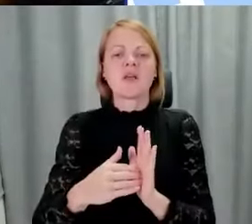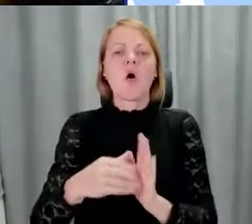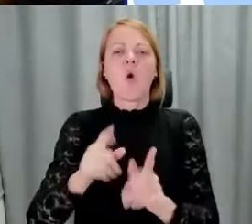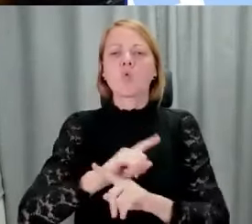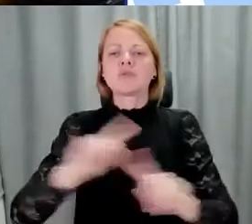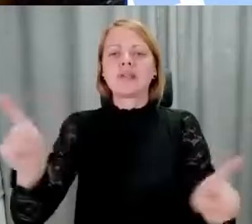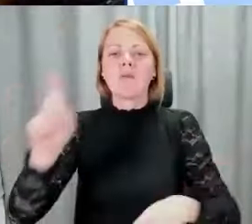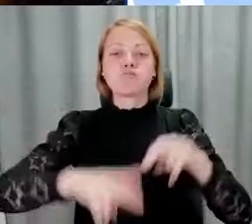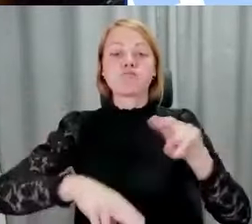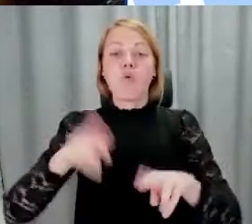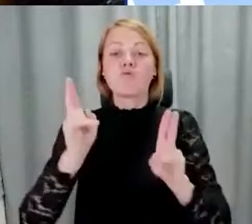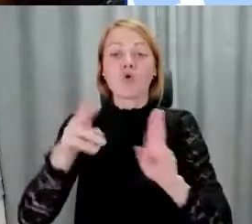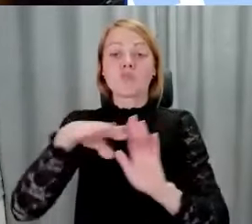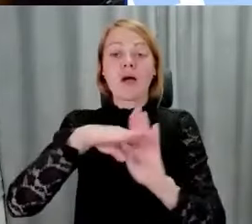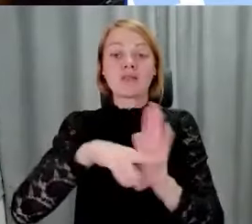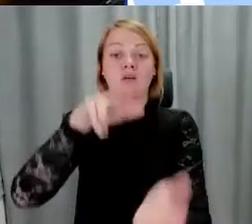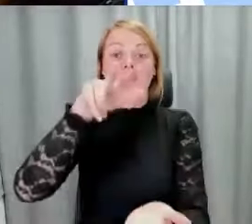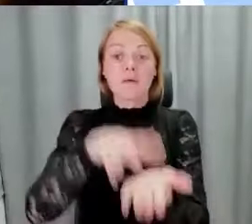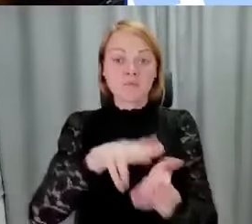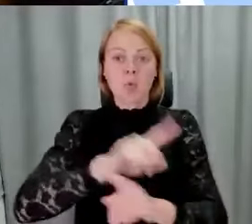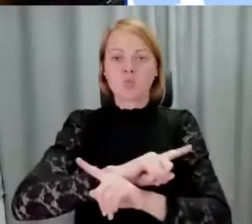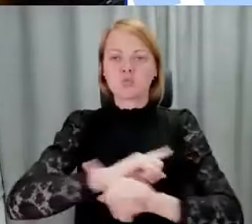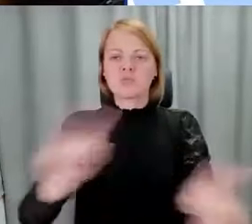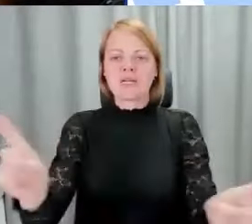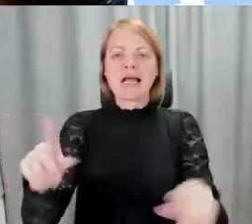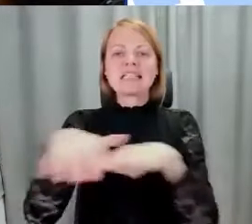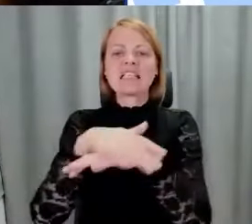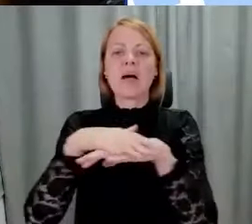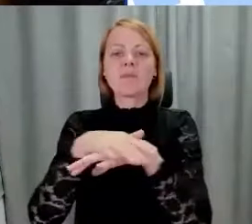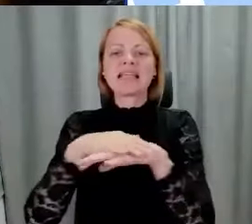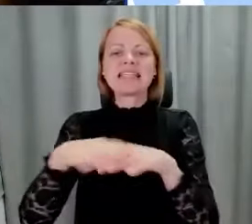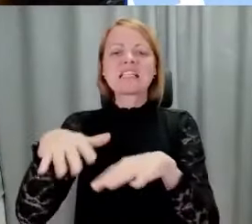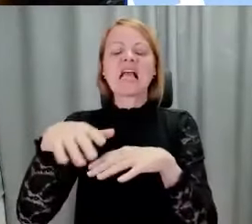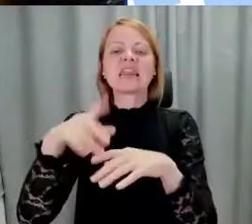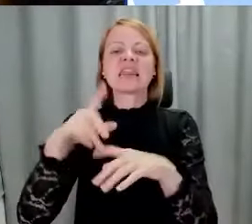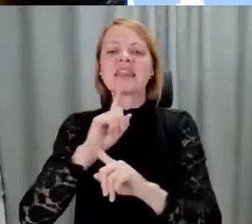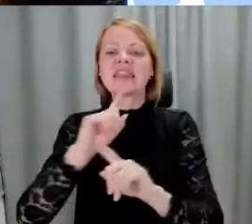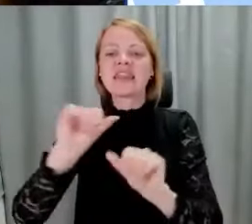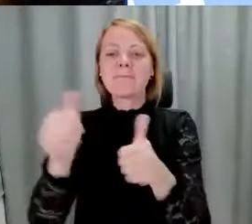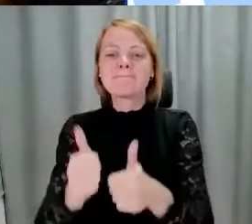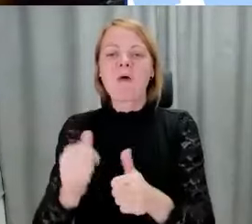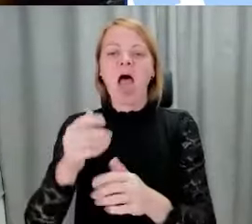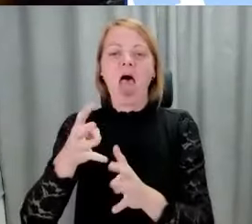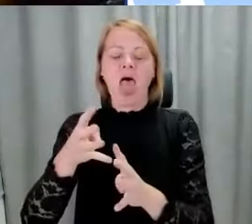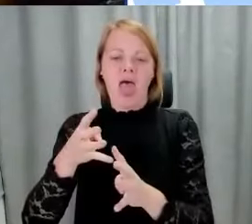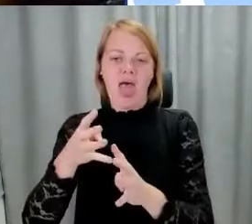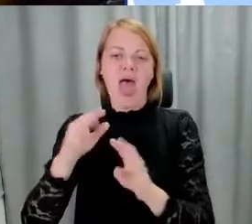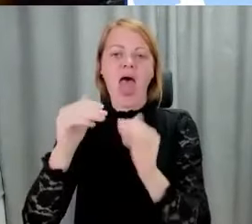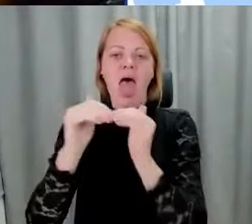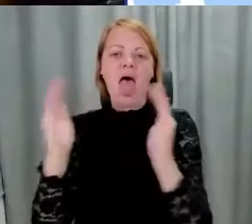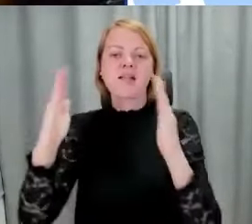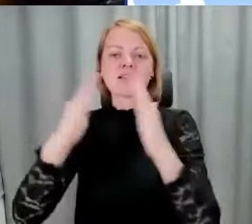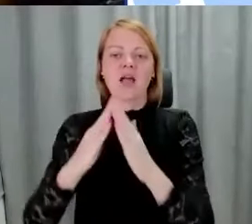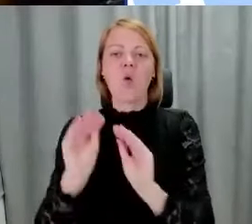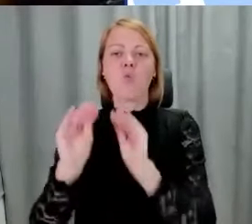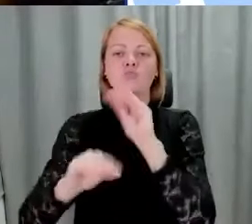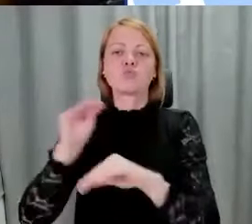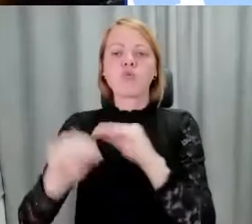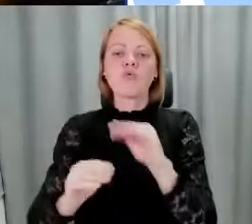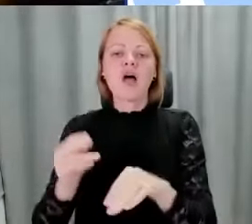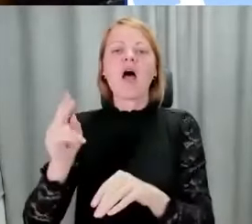spēkā stāšanās tiek noteikts, ka, piemēram, sabiedriskā tipa ēka ir nepieciešams izbūvēt otro kategoriju, bet reāls iespējas to izdarīt